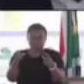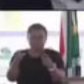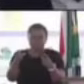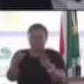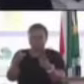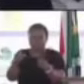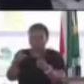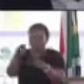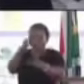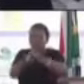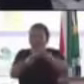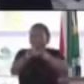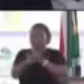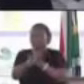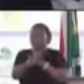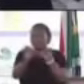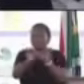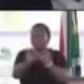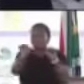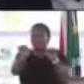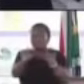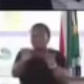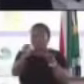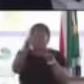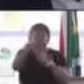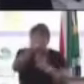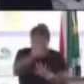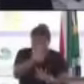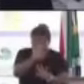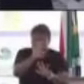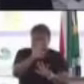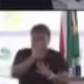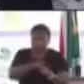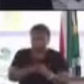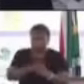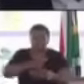zasedlukulu ngaphansi kwenu ninabesilo ngiyathokoza